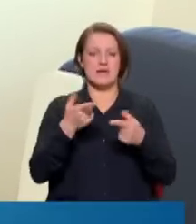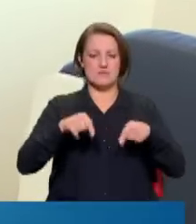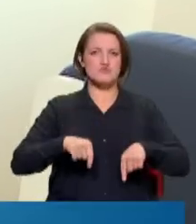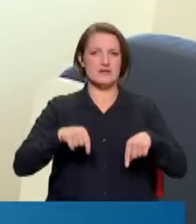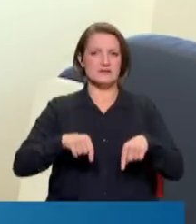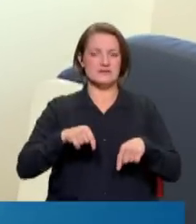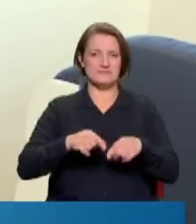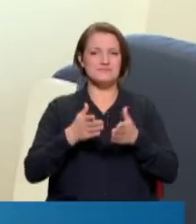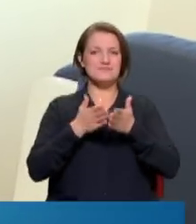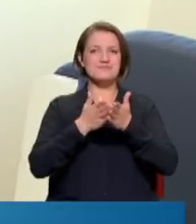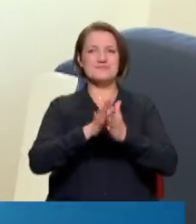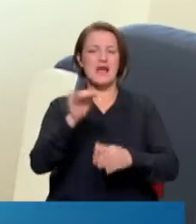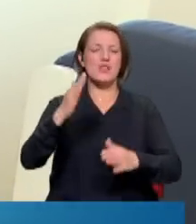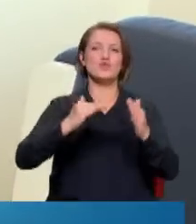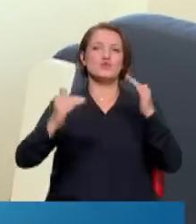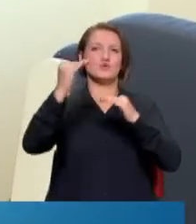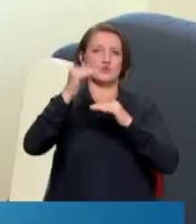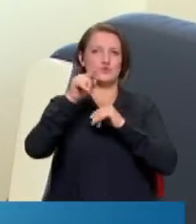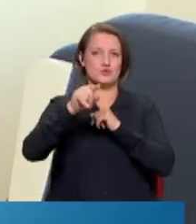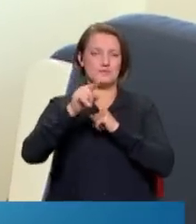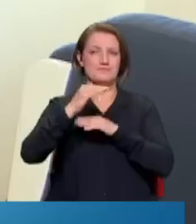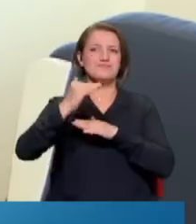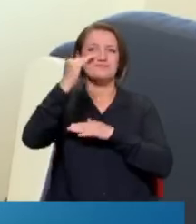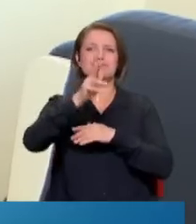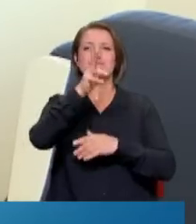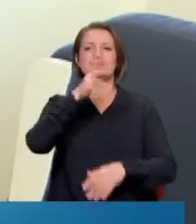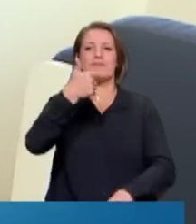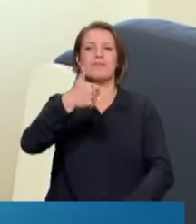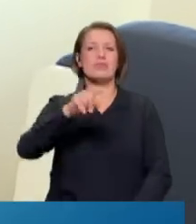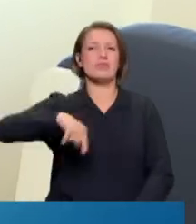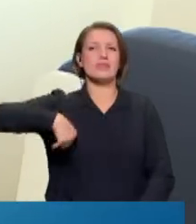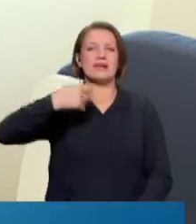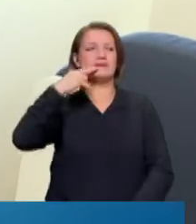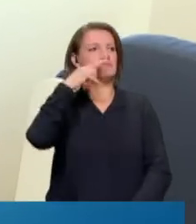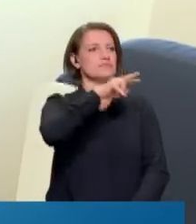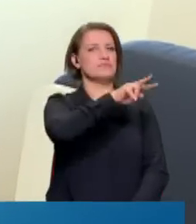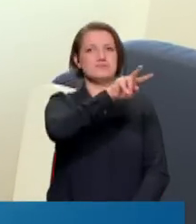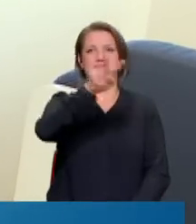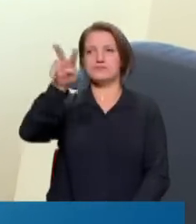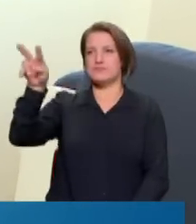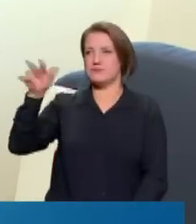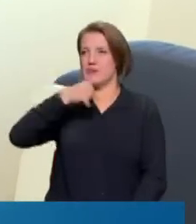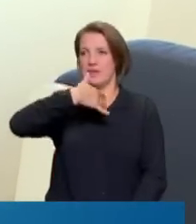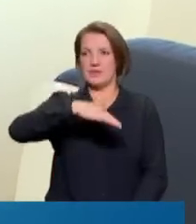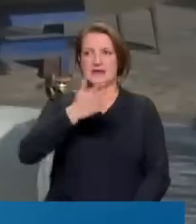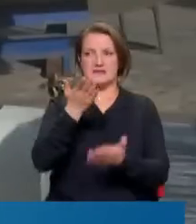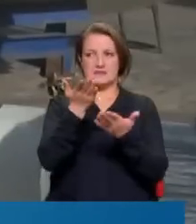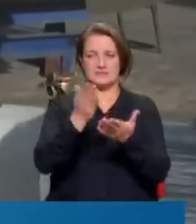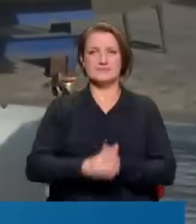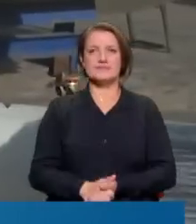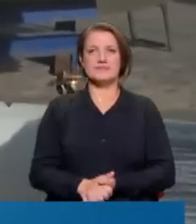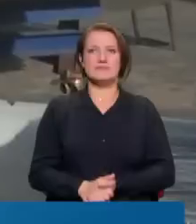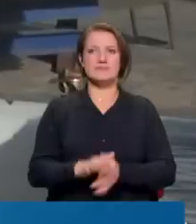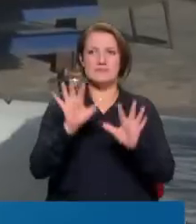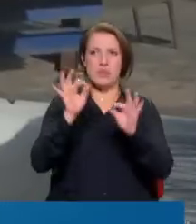Burası yatın en üst katı 360 derece Deniz manzarasıyla karşınızda böyle bir